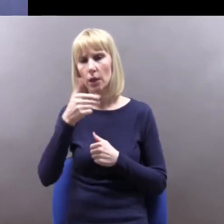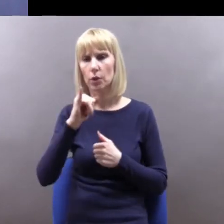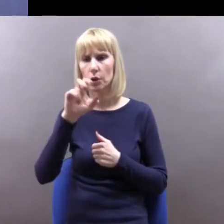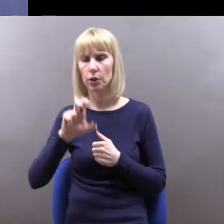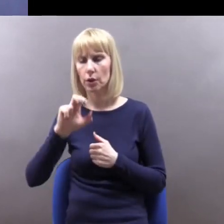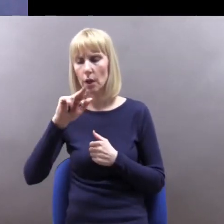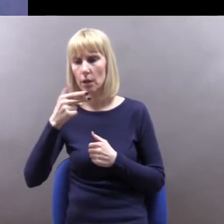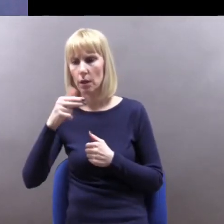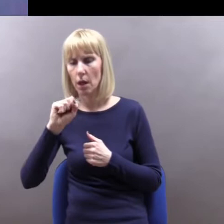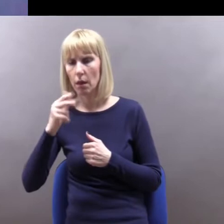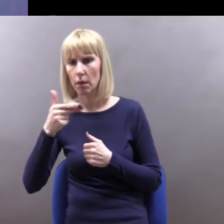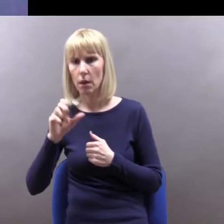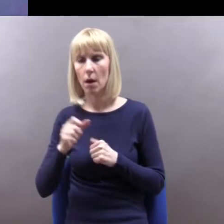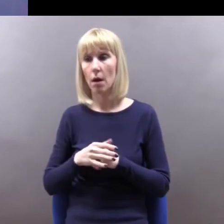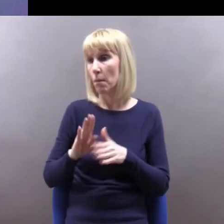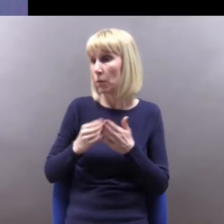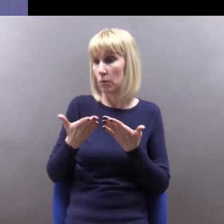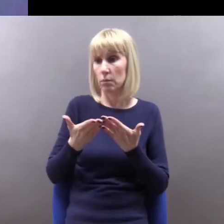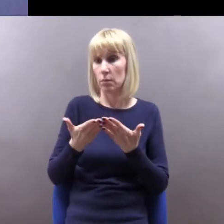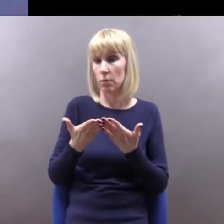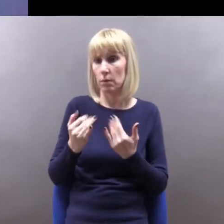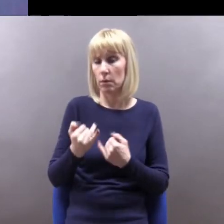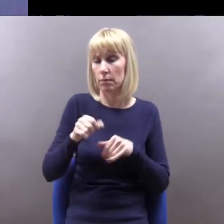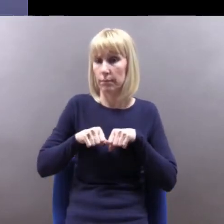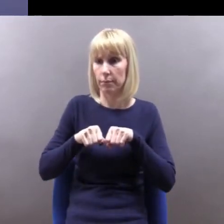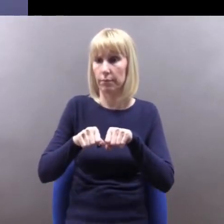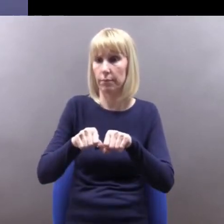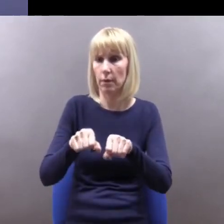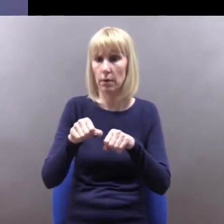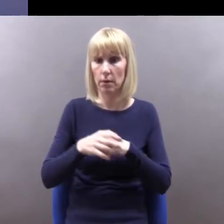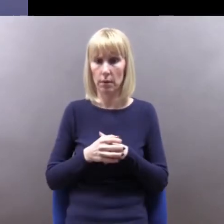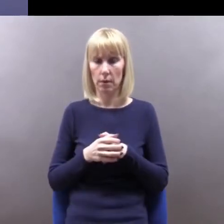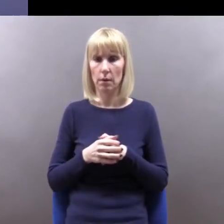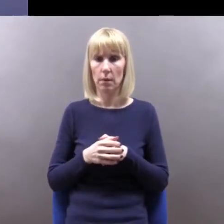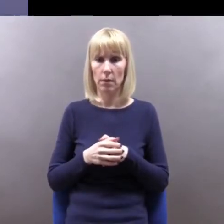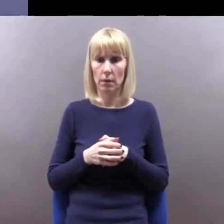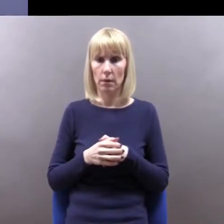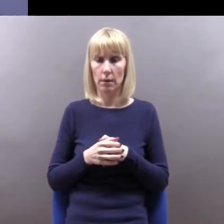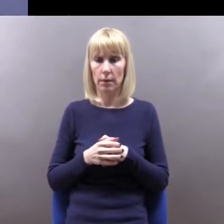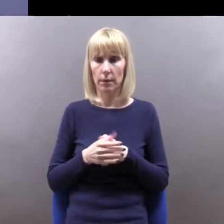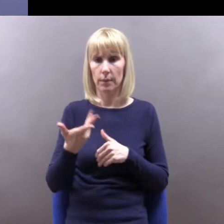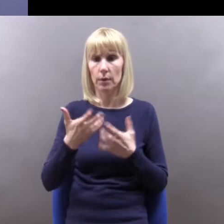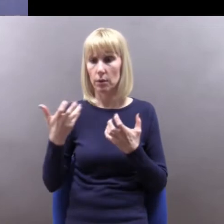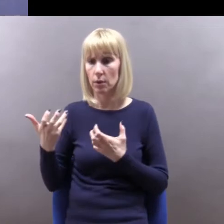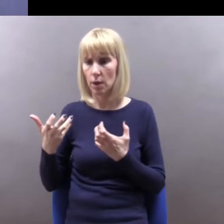Niciarnianej, bo przecież może przyjechać rodzic z osiedla z dzieckiem, który chciałby pojechać